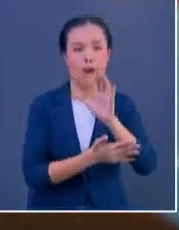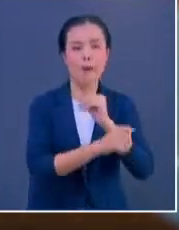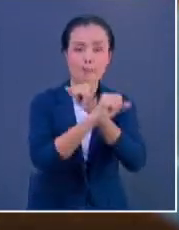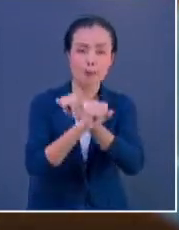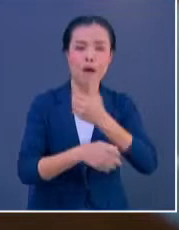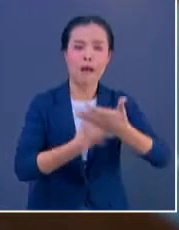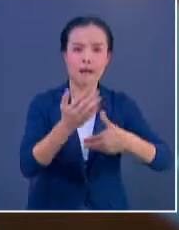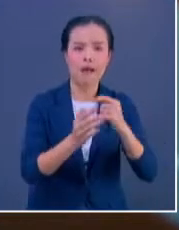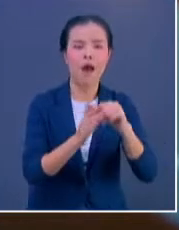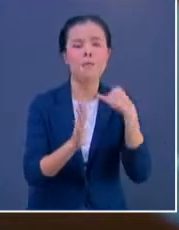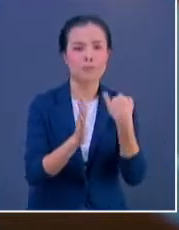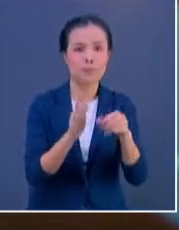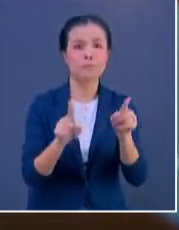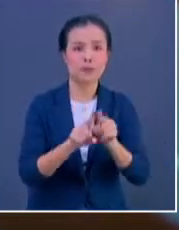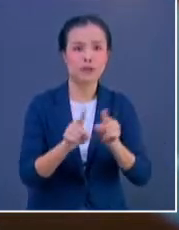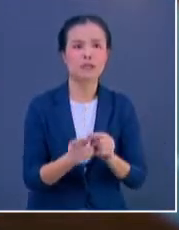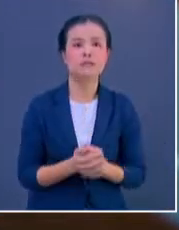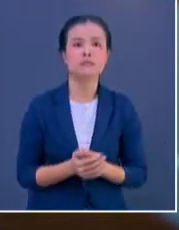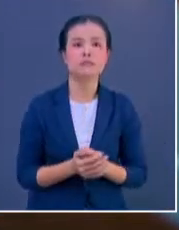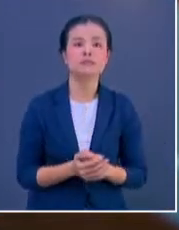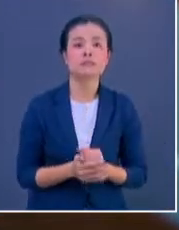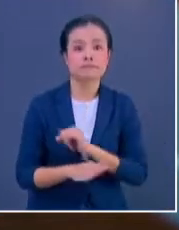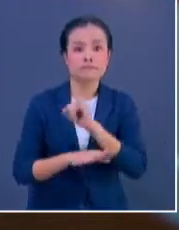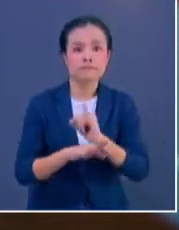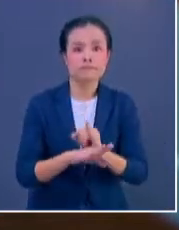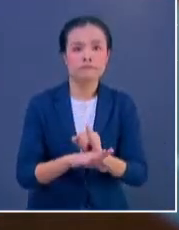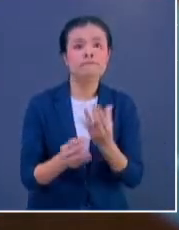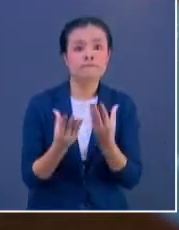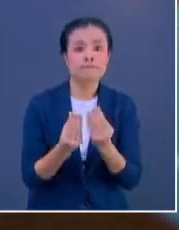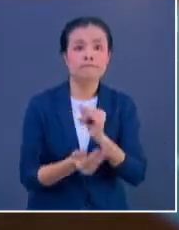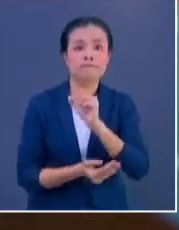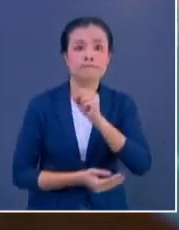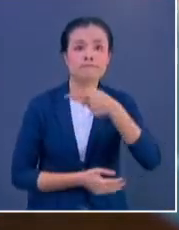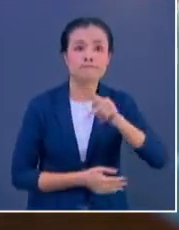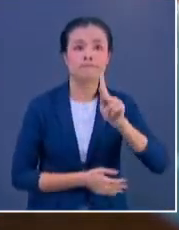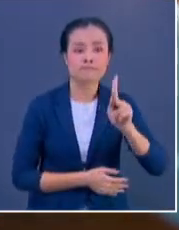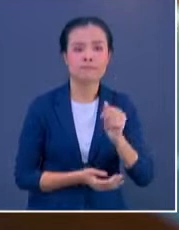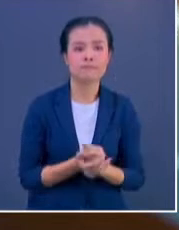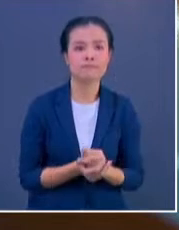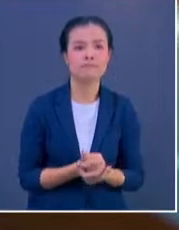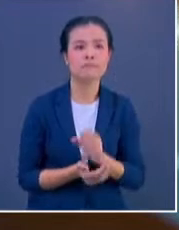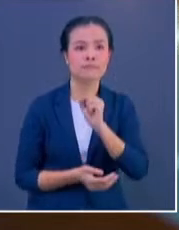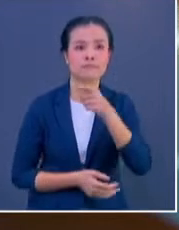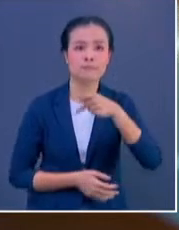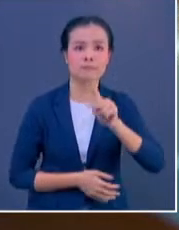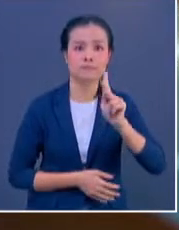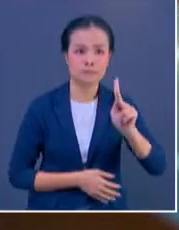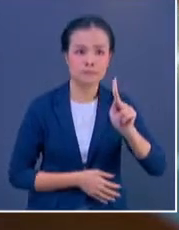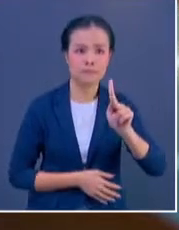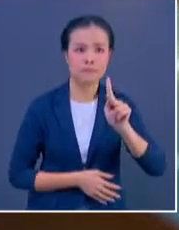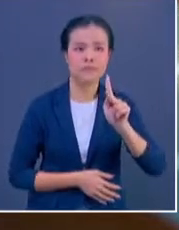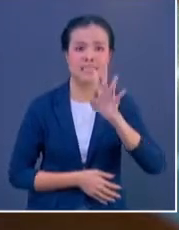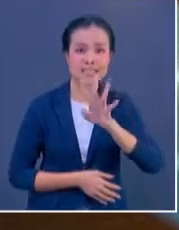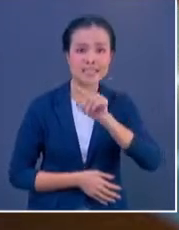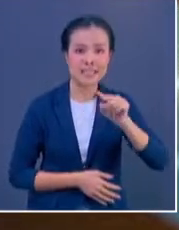ขายแบบนี้เราก็จะมีความผิดไปด้วย ที่สปกอย่างนี้ก็ยังไงก็ไม่สามารถซื้อได้ เพราะฉะนั้นย้ำอีกครั้งว่าที่ดินสปกที่มีสปก